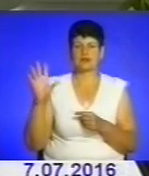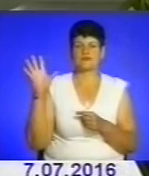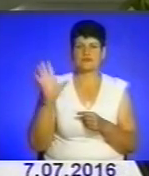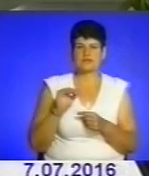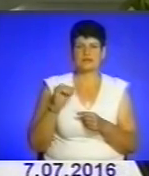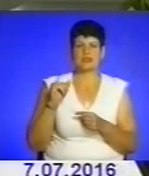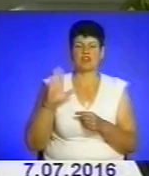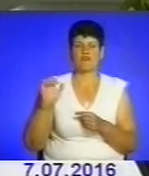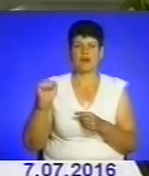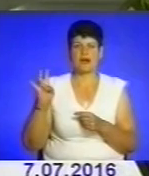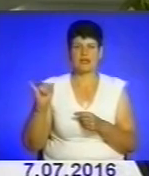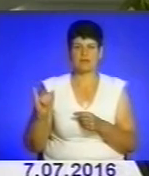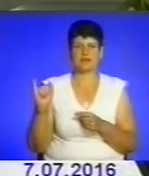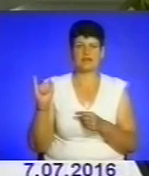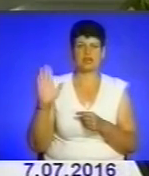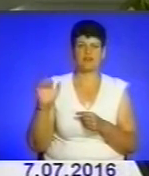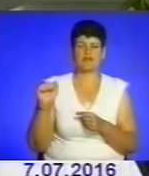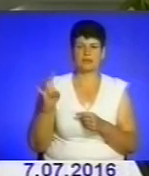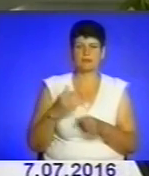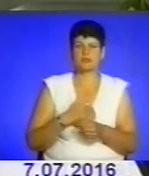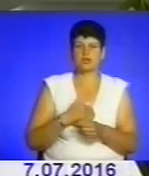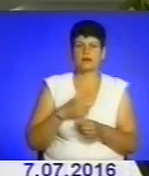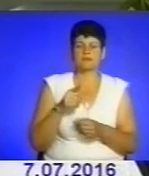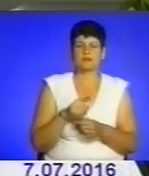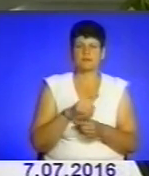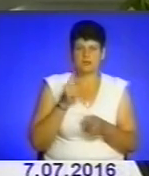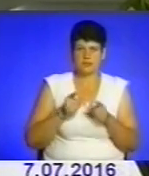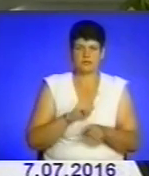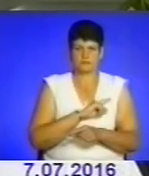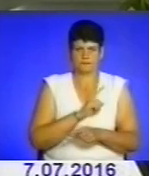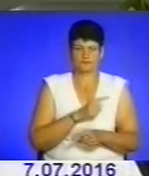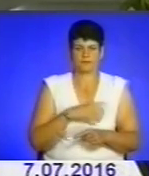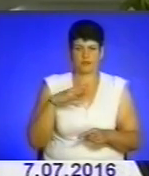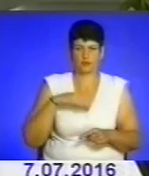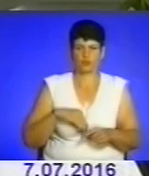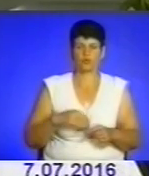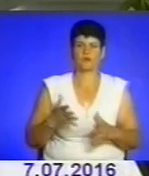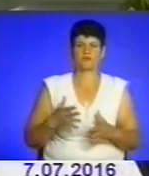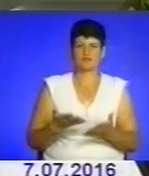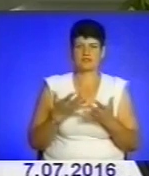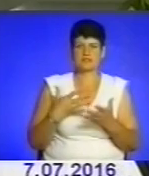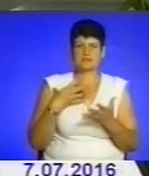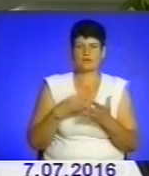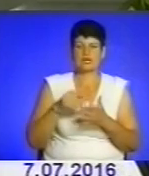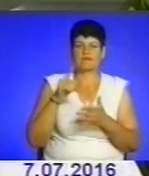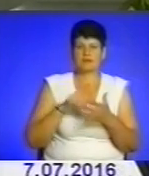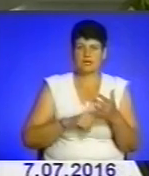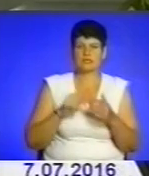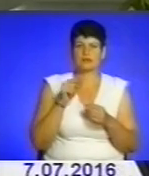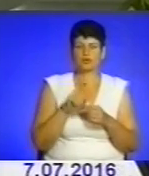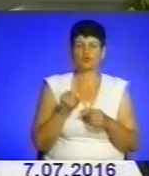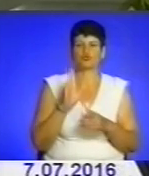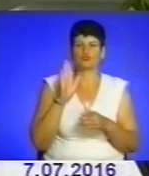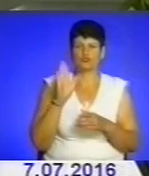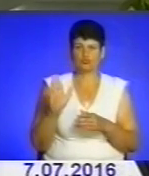та Іван. І бажаю вам дійсно такої кріпості духа, завзяття у визнанні своєї віри, для того, щоб бути тими